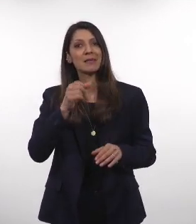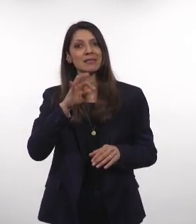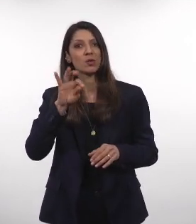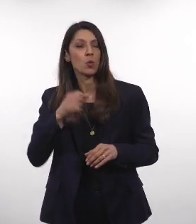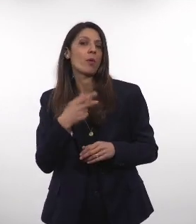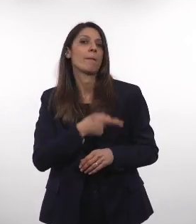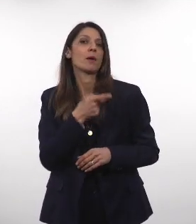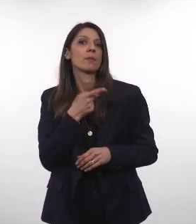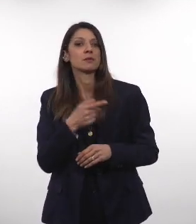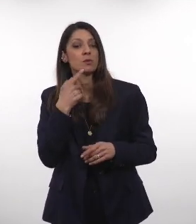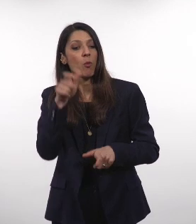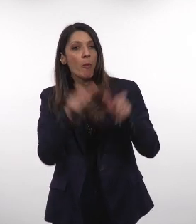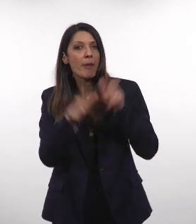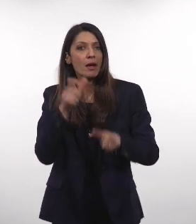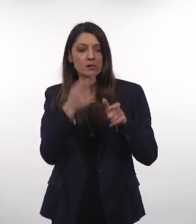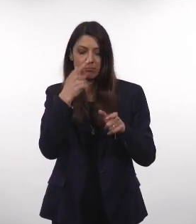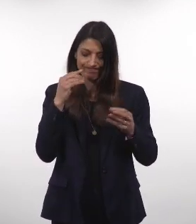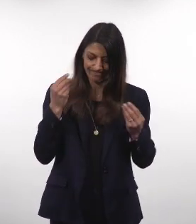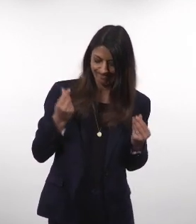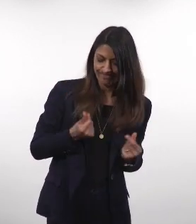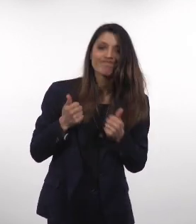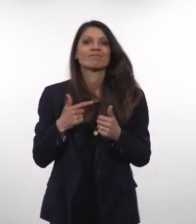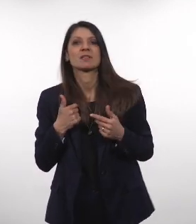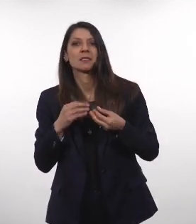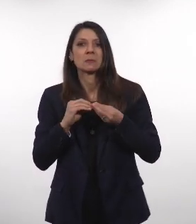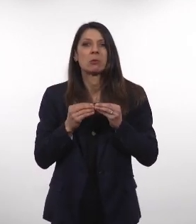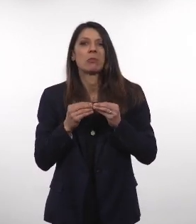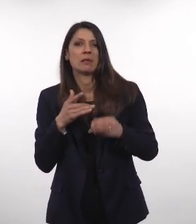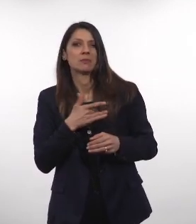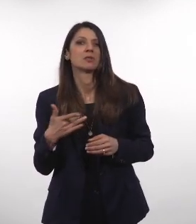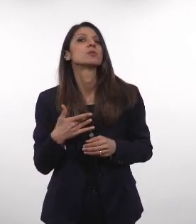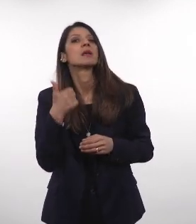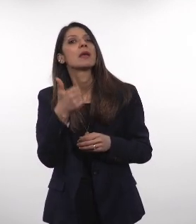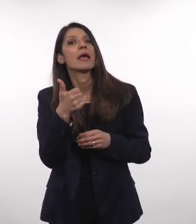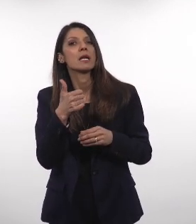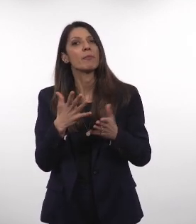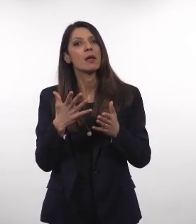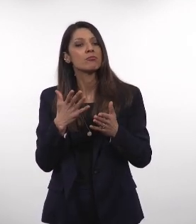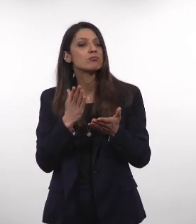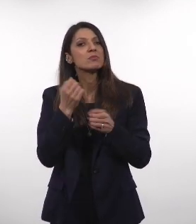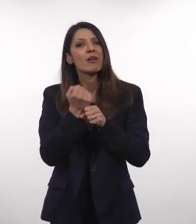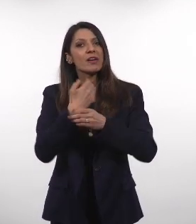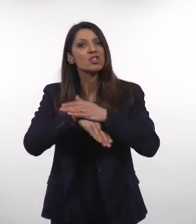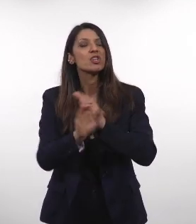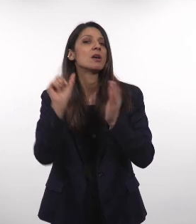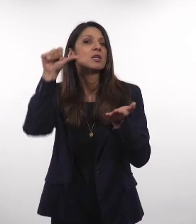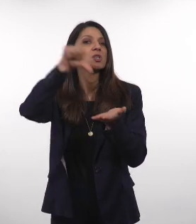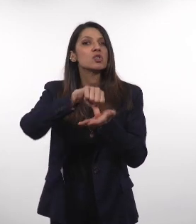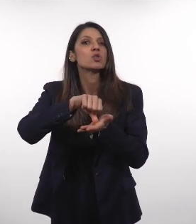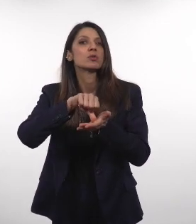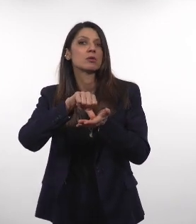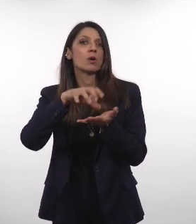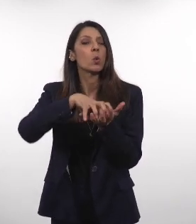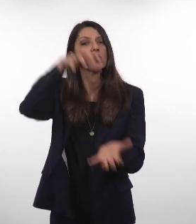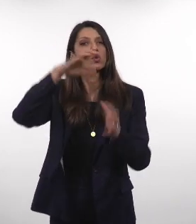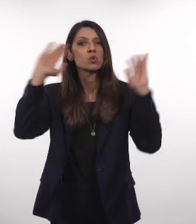médecin somaticien, praticien hospitalier en médecine au Centre Ressources Autisme de Bordeaux. Merci à elle.